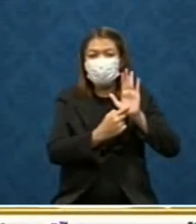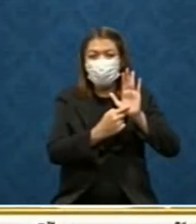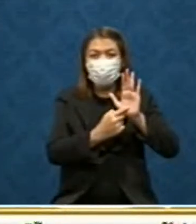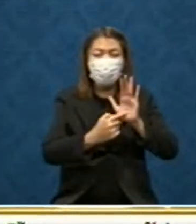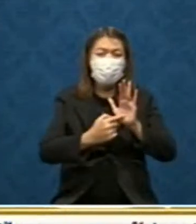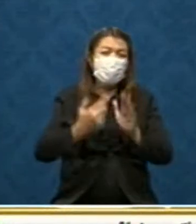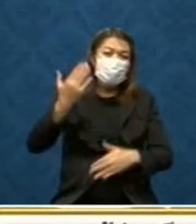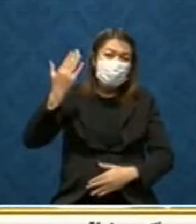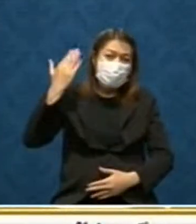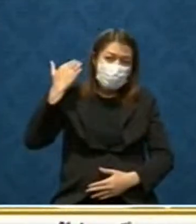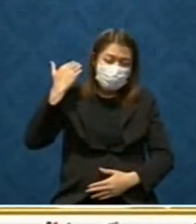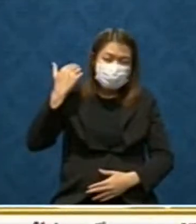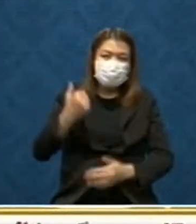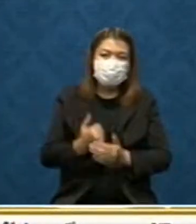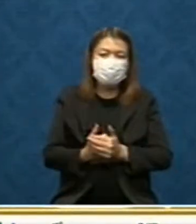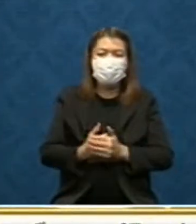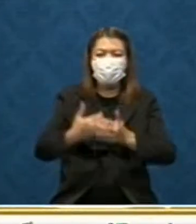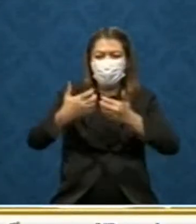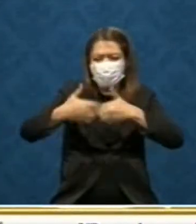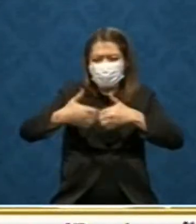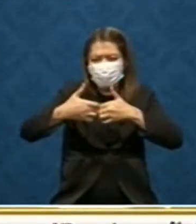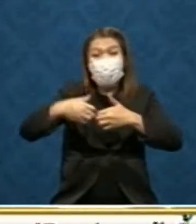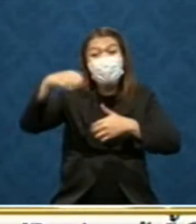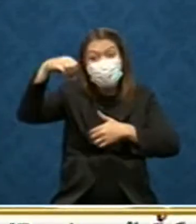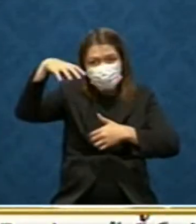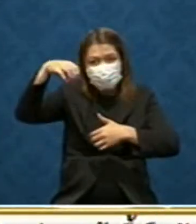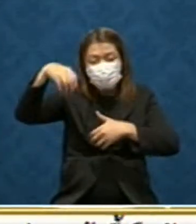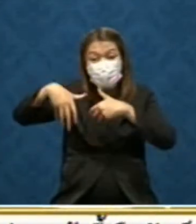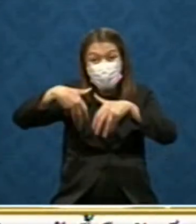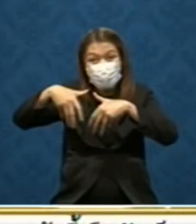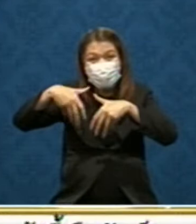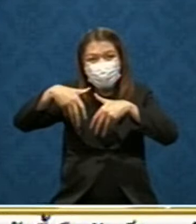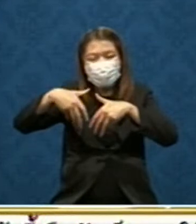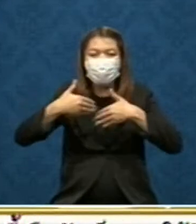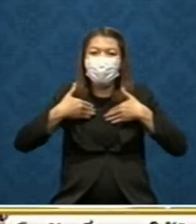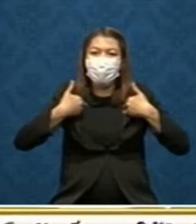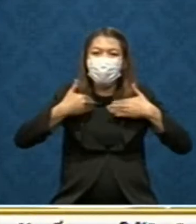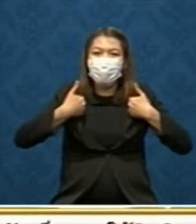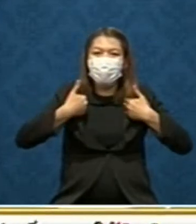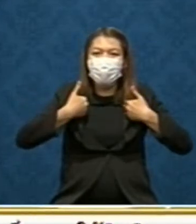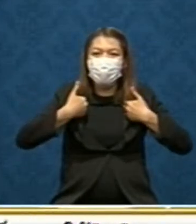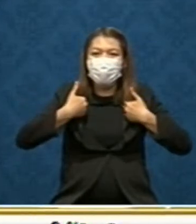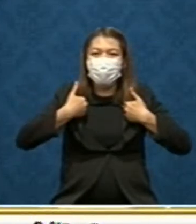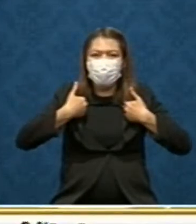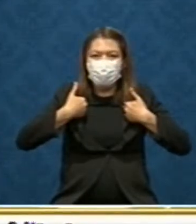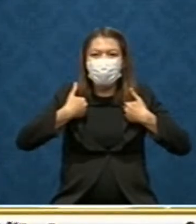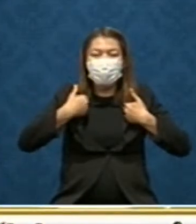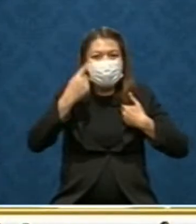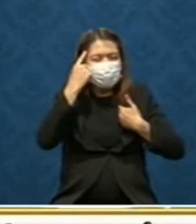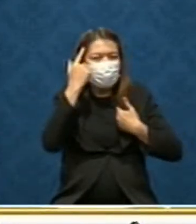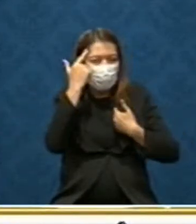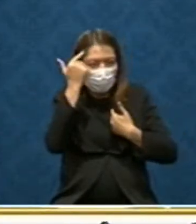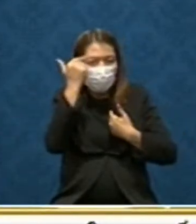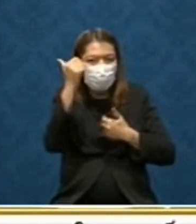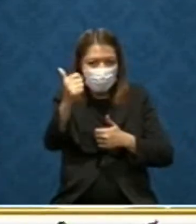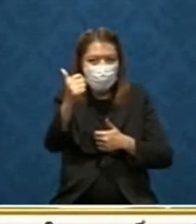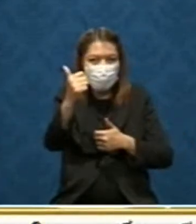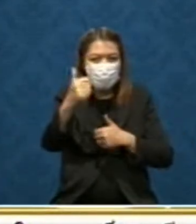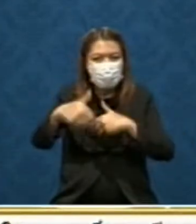วว่าโงไฟฟาชุมชนที่ผมดีอกดีใจว่าโมเดลนี้นี่คนคิดฉลาดมาก